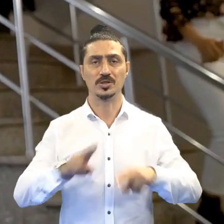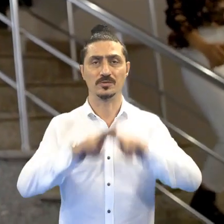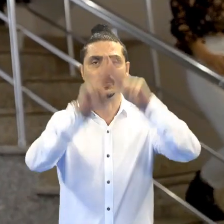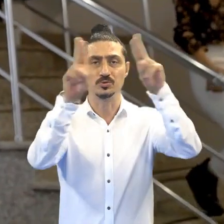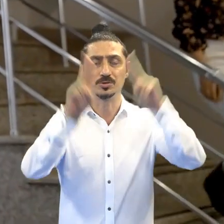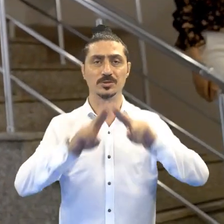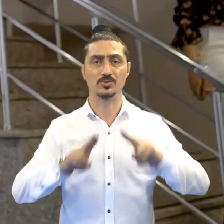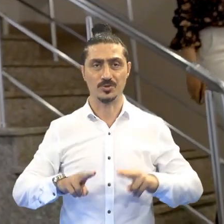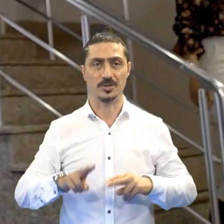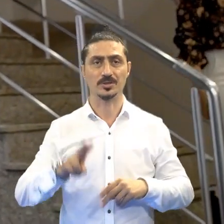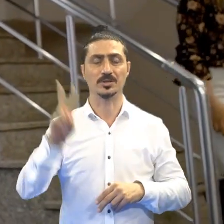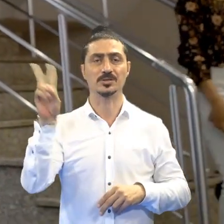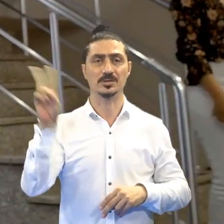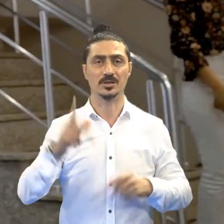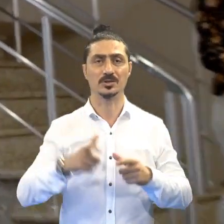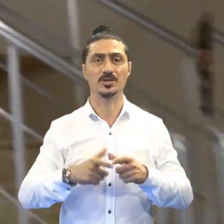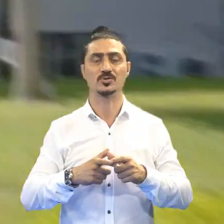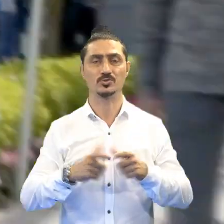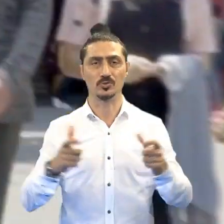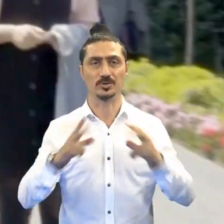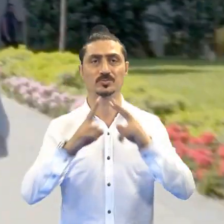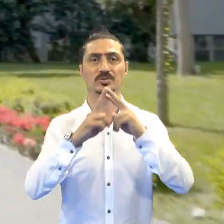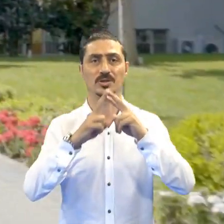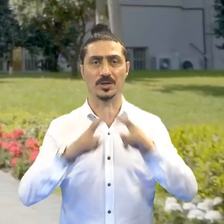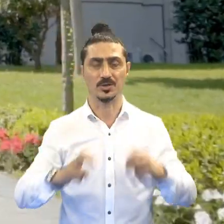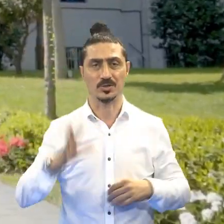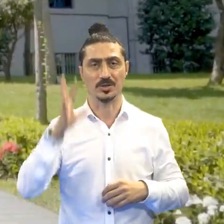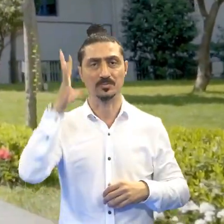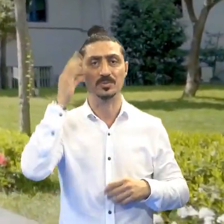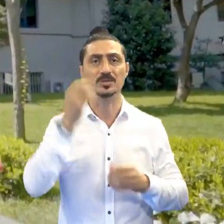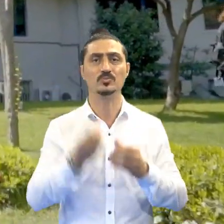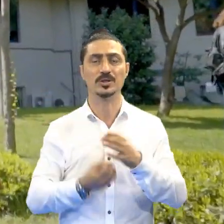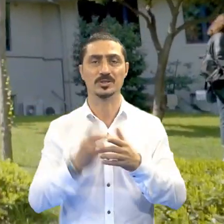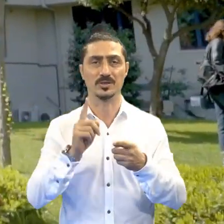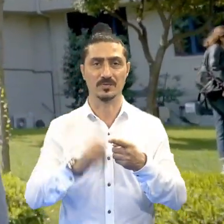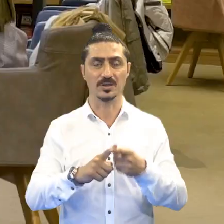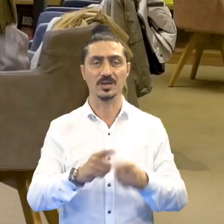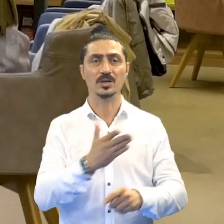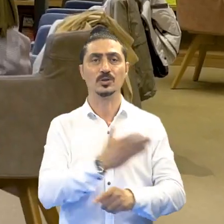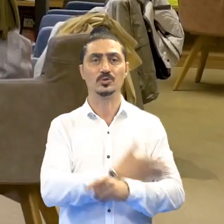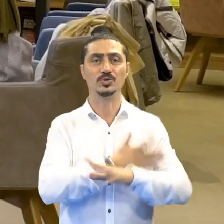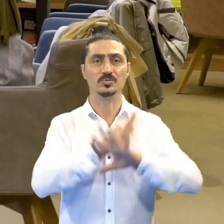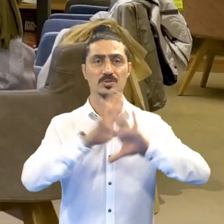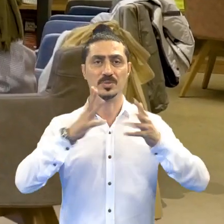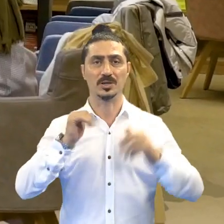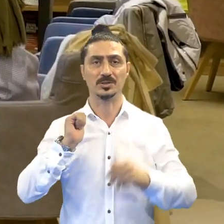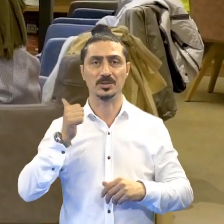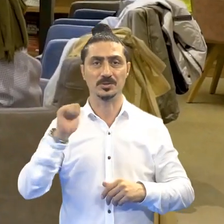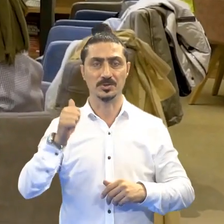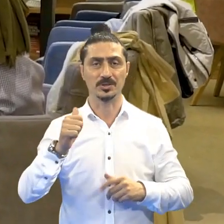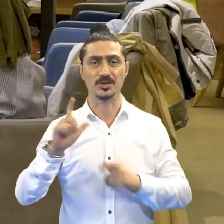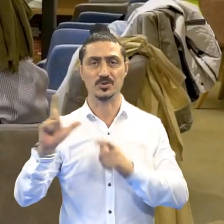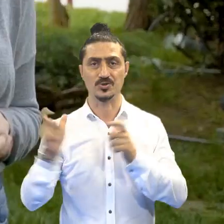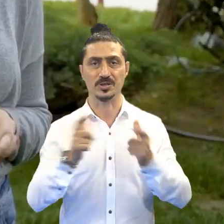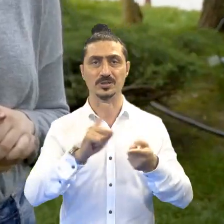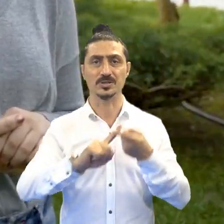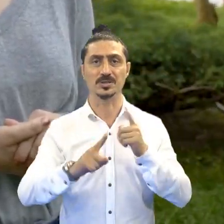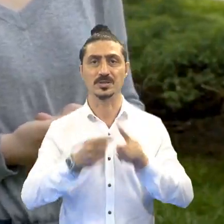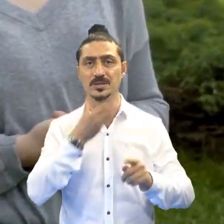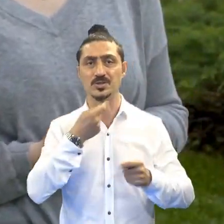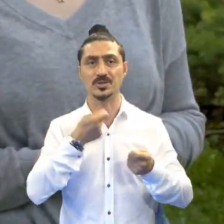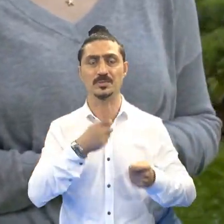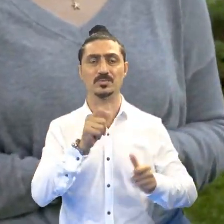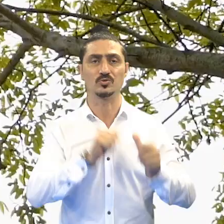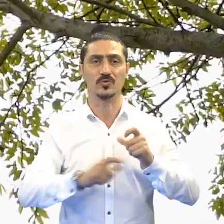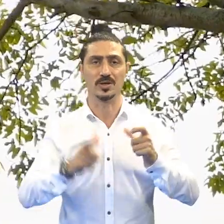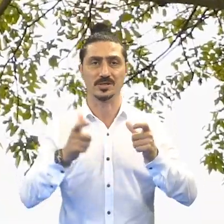Bugün ulusal ve uluslararası ölçekte çağdaş, donanımlı, araştıran, bilim üreten ve ülkemizi parlak yarınlara taşıyacak